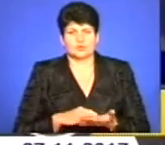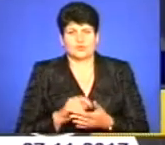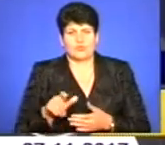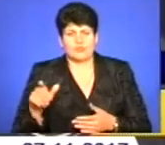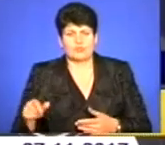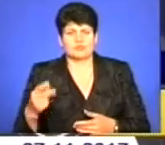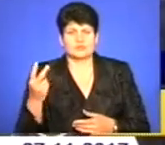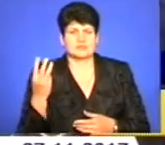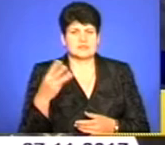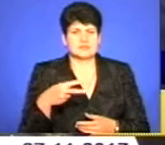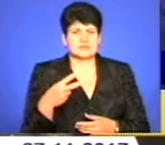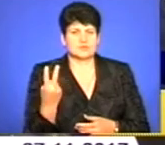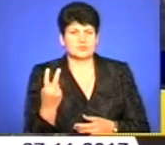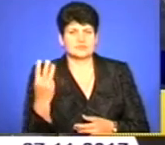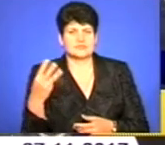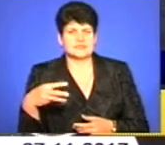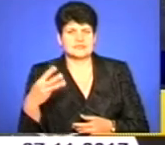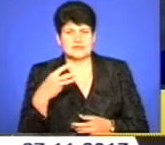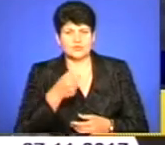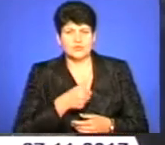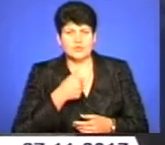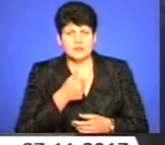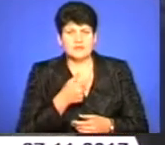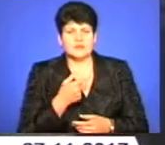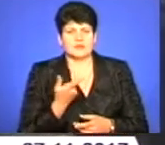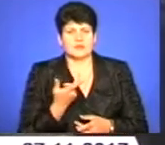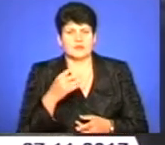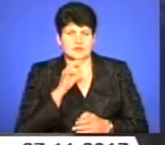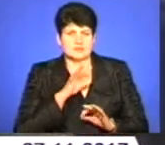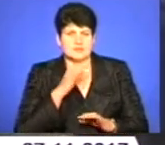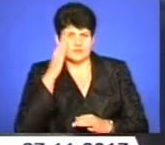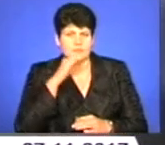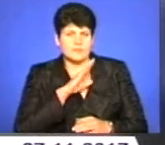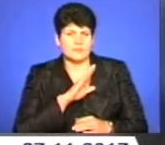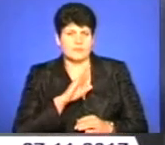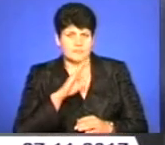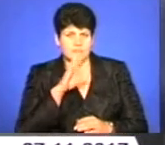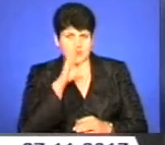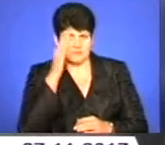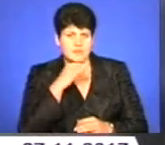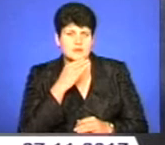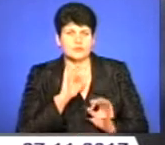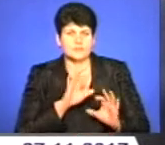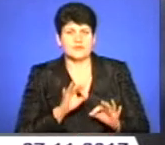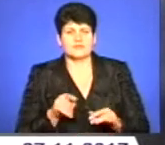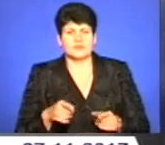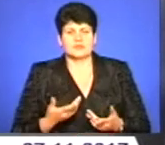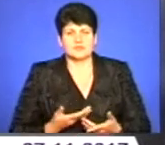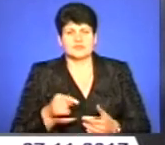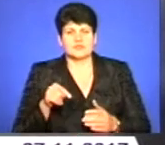1932-33 років, про які розповідав батько Константин, якого ледь не закопали живцем. Жінка пережила Голодомор